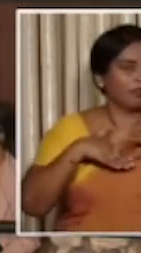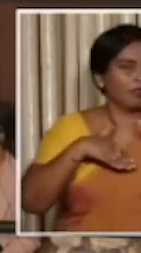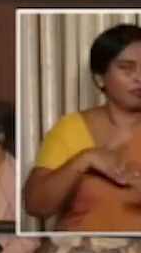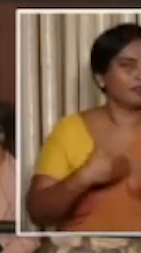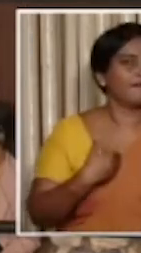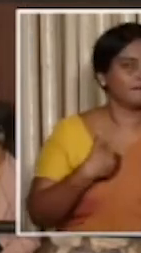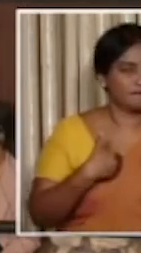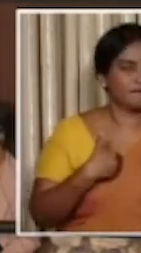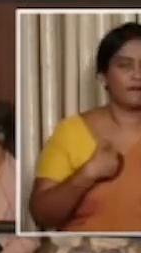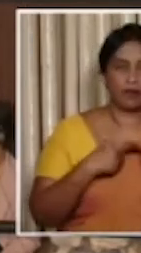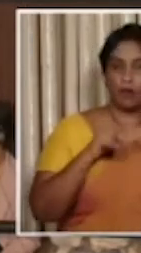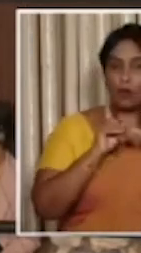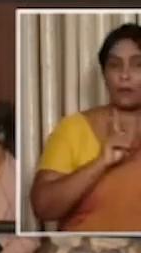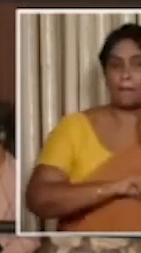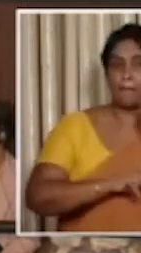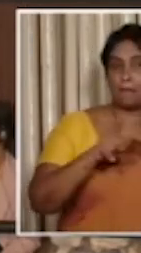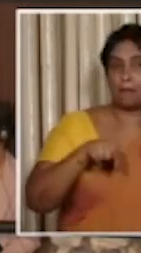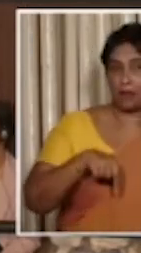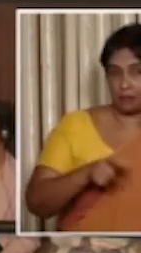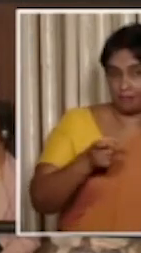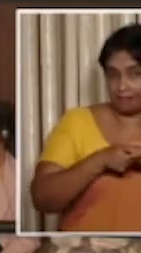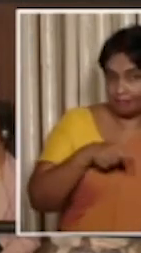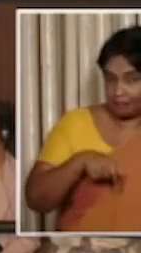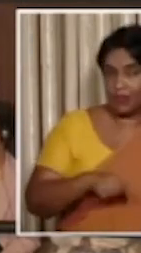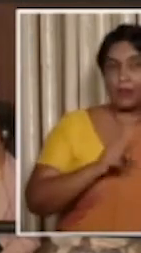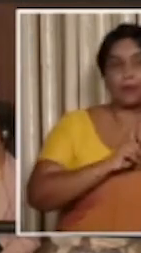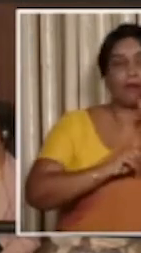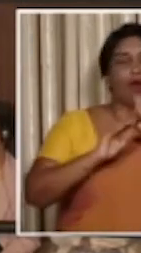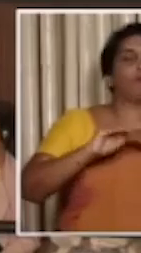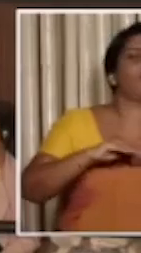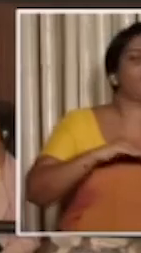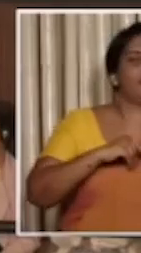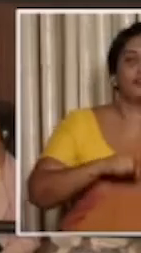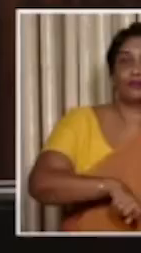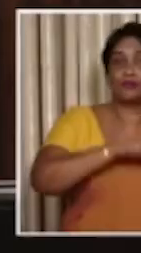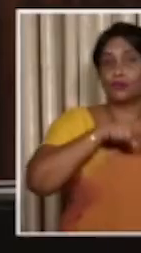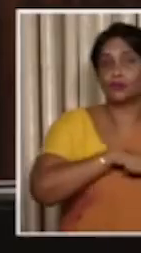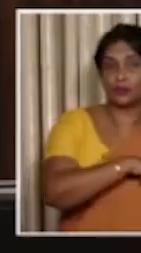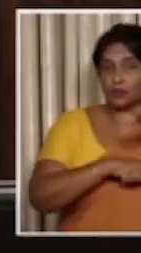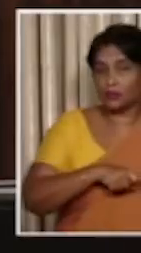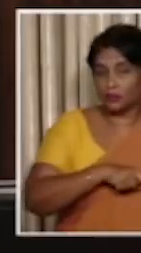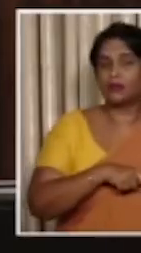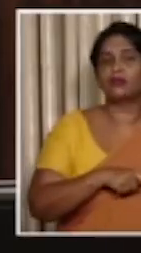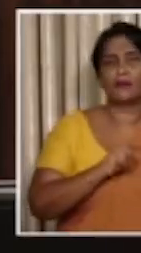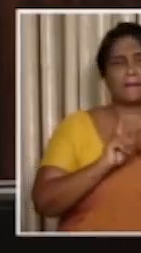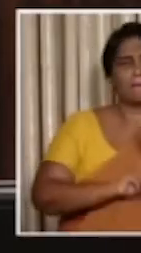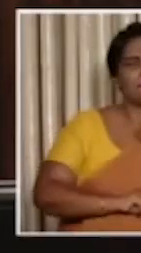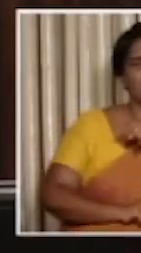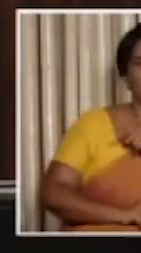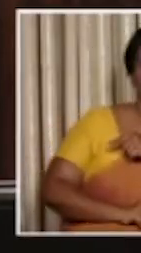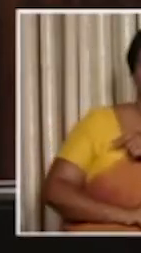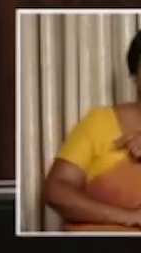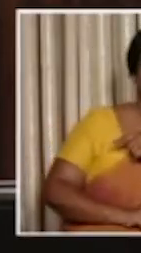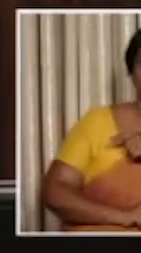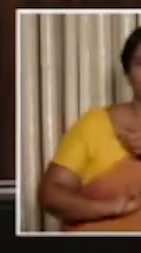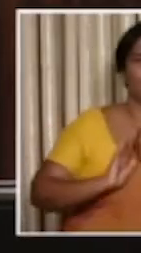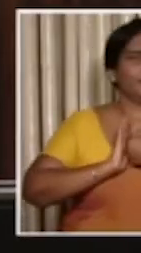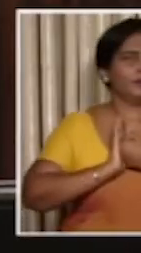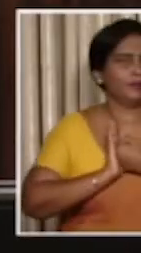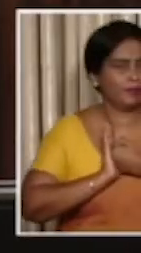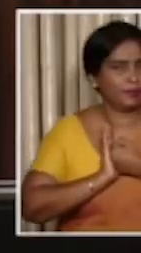තිබෙනවා. මේ සභාගර්භයේ තුලත් සභාගර්භයෙන් පිට පොදු ජනතාව තුලත් මේ පාර්ලිමේන්තුව කෙරෙහි තිබුණු